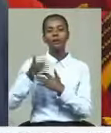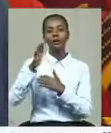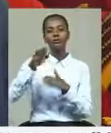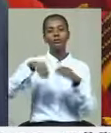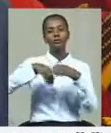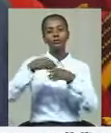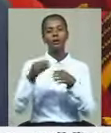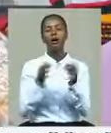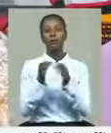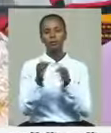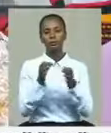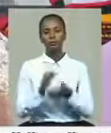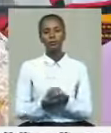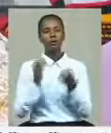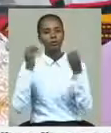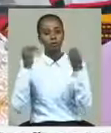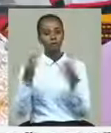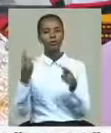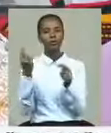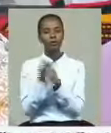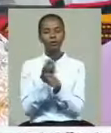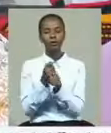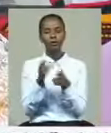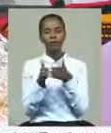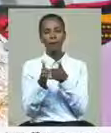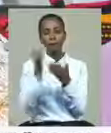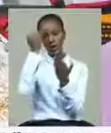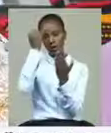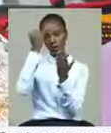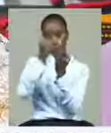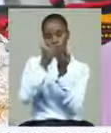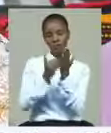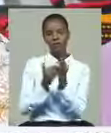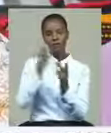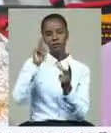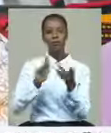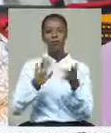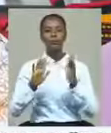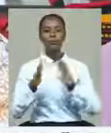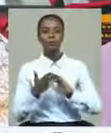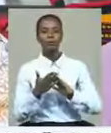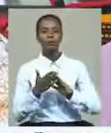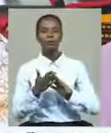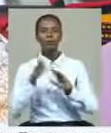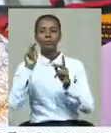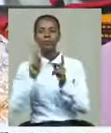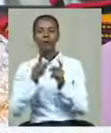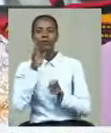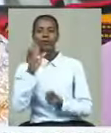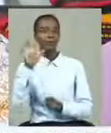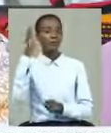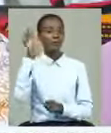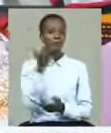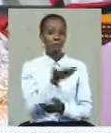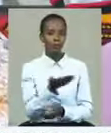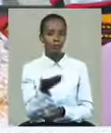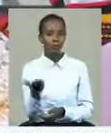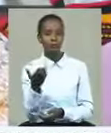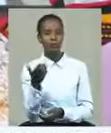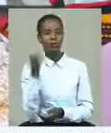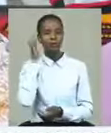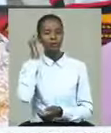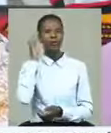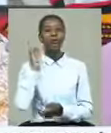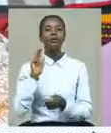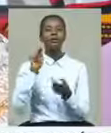እንደሚወጡም አብራርቷል። ብዙ ተግባራት የአመራር አጀንዳ ሲሆን ስኬታማ ይሆናሉ። የማይሳኩ የሚመስሉ ነገሮች